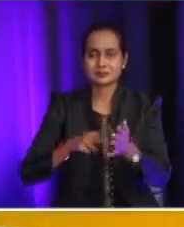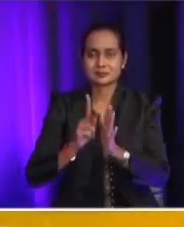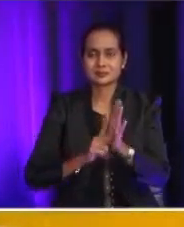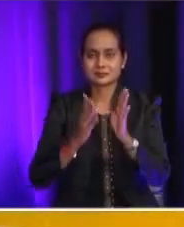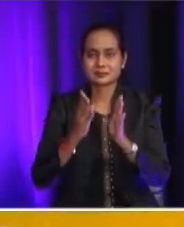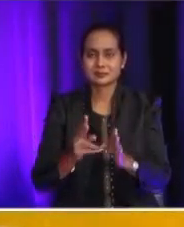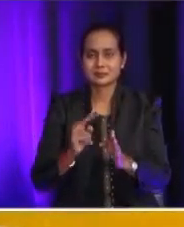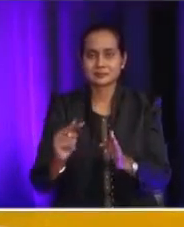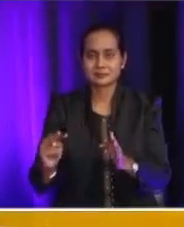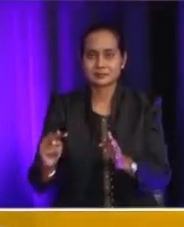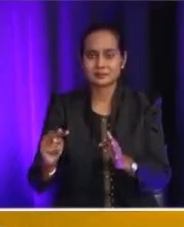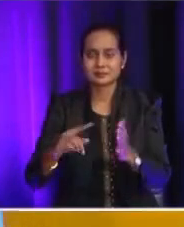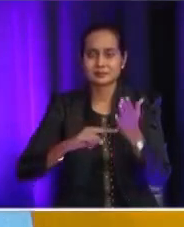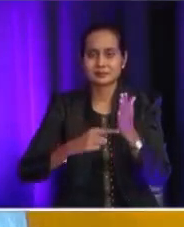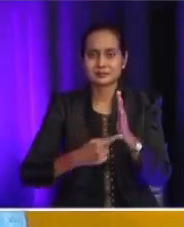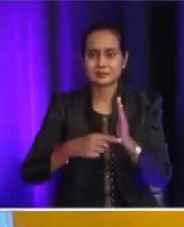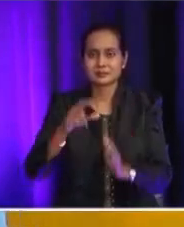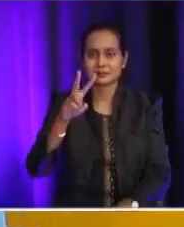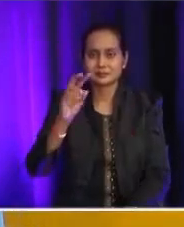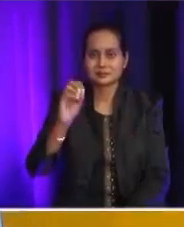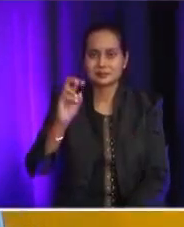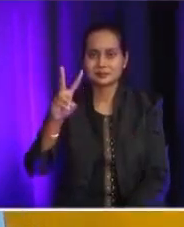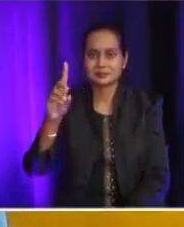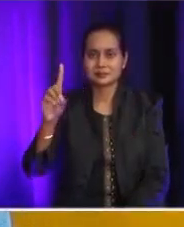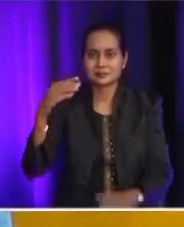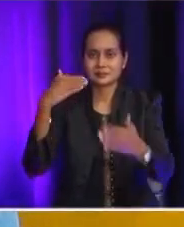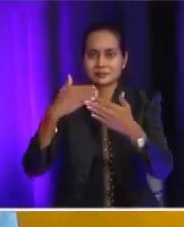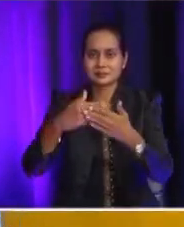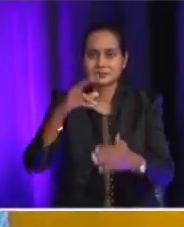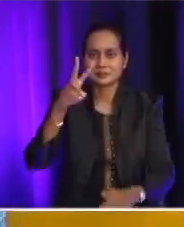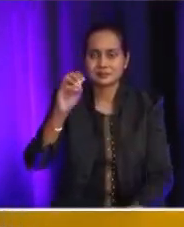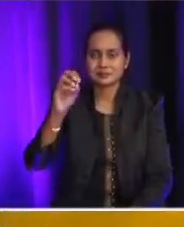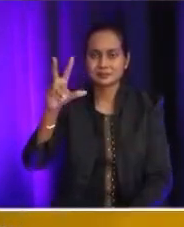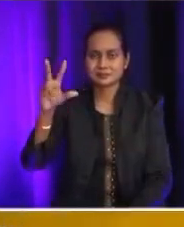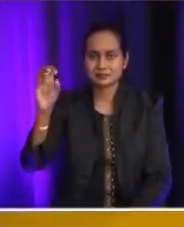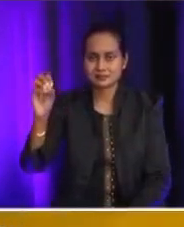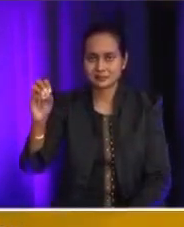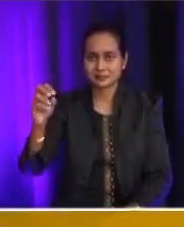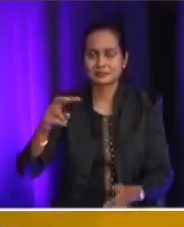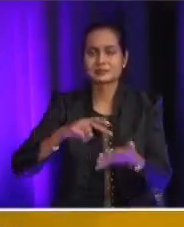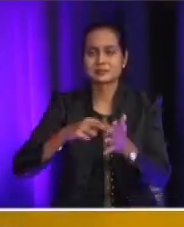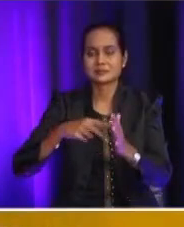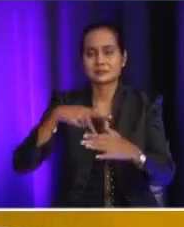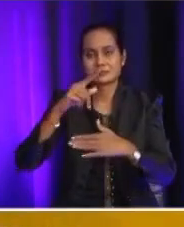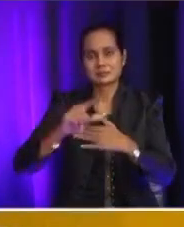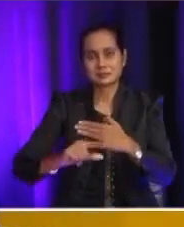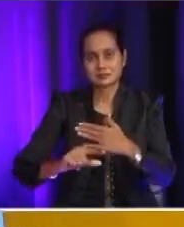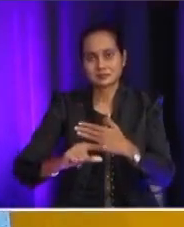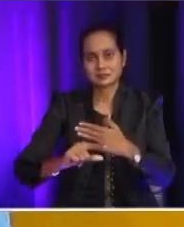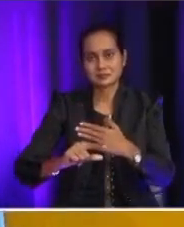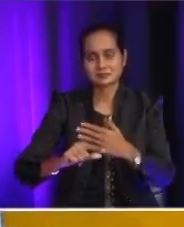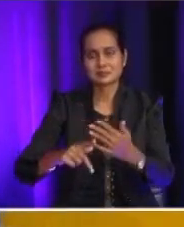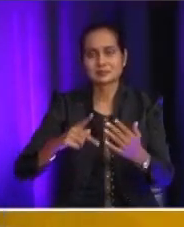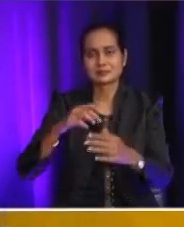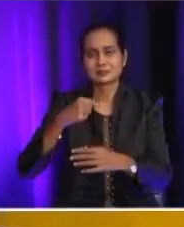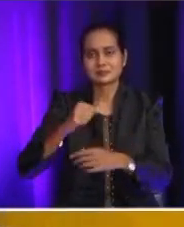Nampak 2021 hingga 2030. Maknanya di sini program dekat membaca kebangsaan ini merupakan